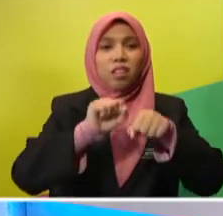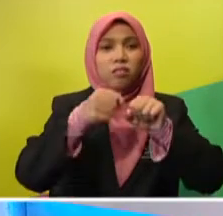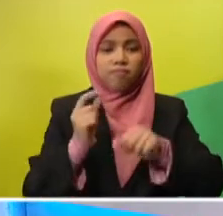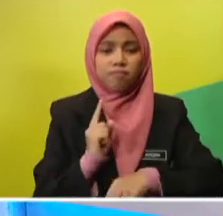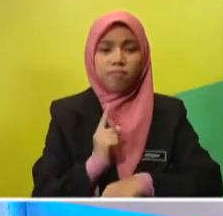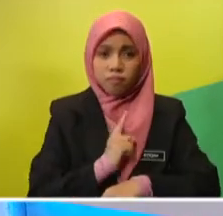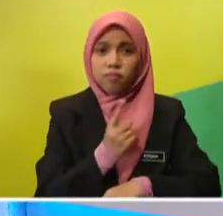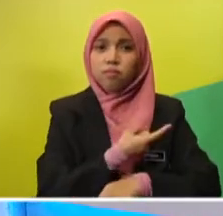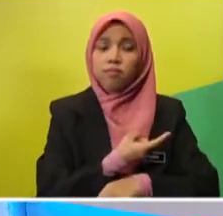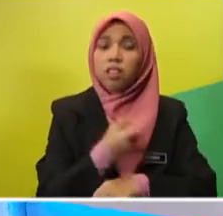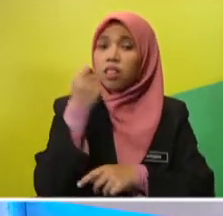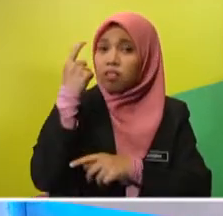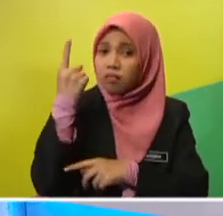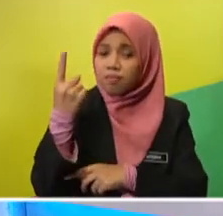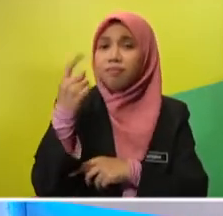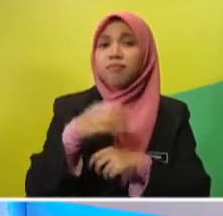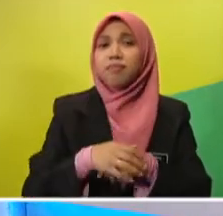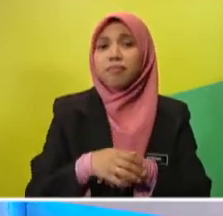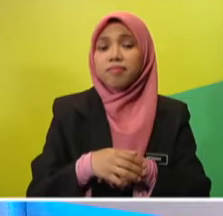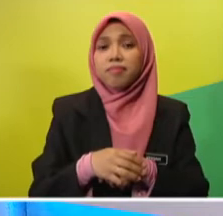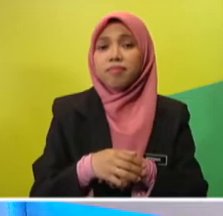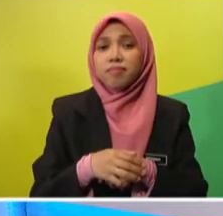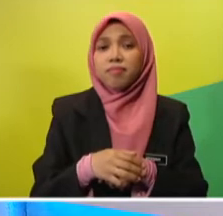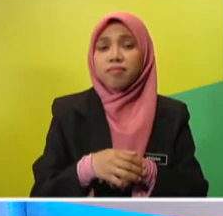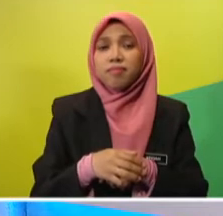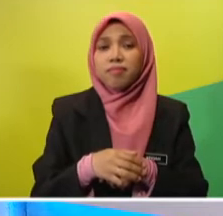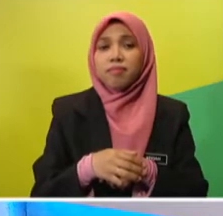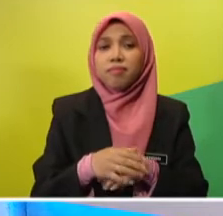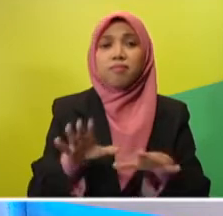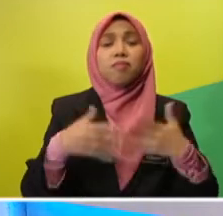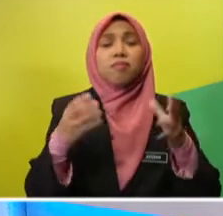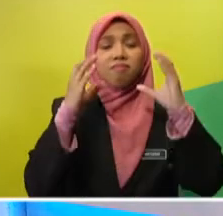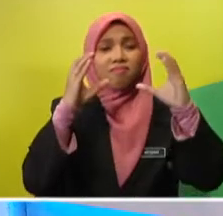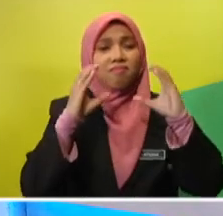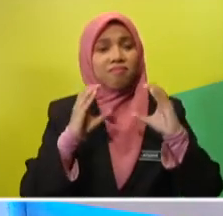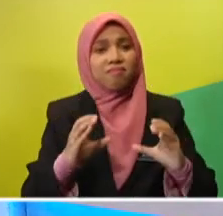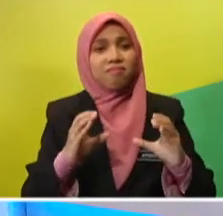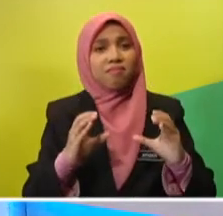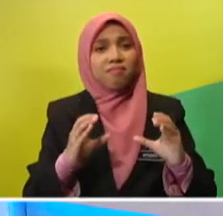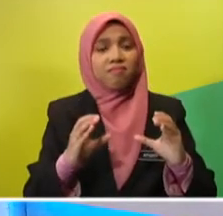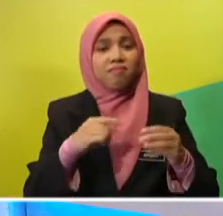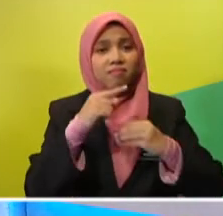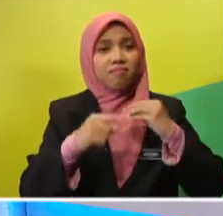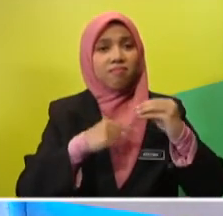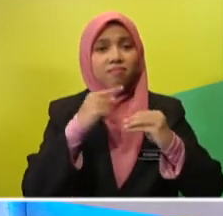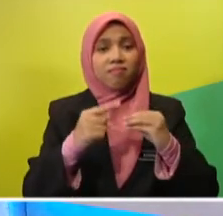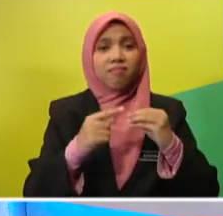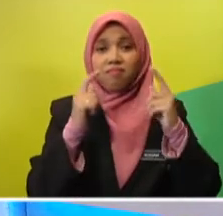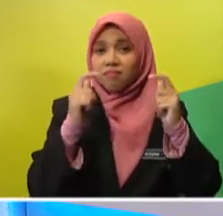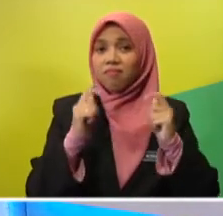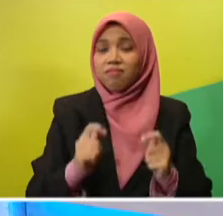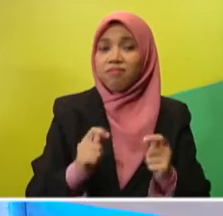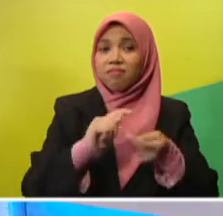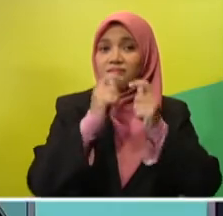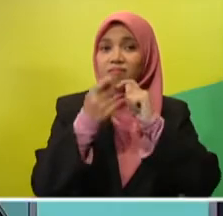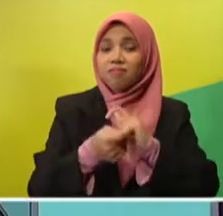lebih jelas jika ditunjukkan caranya tentang posisi tukar sisi ni. Dah bersedia cikgu?